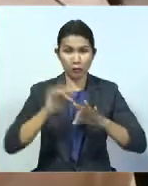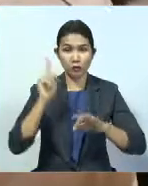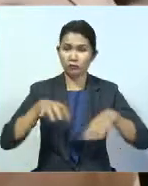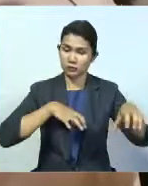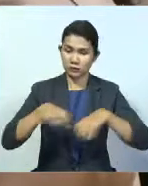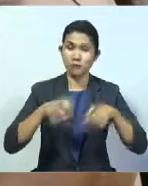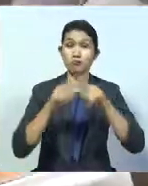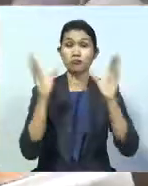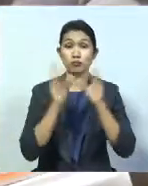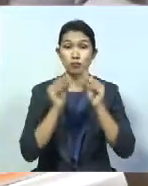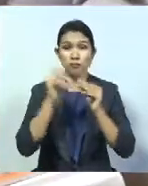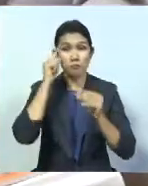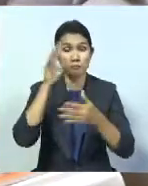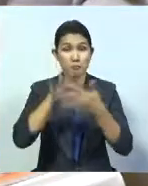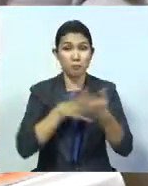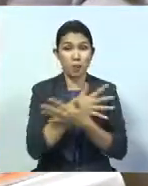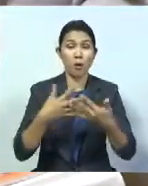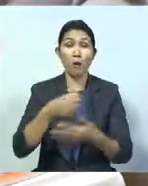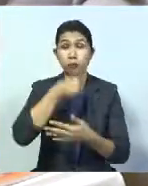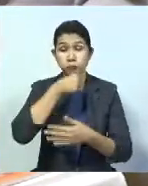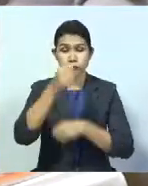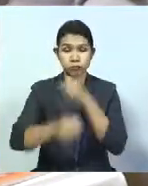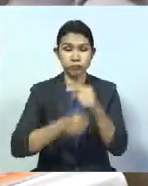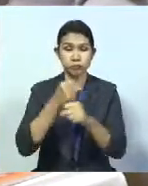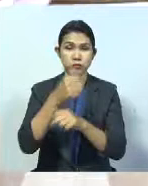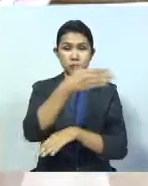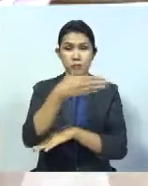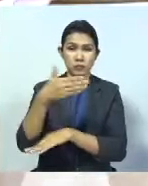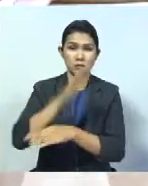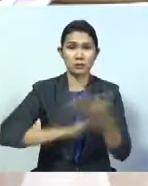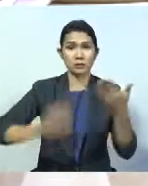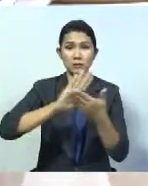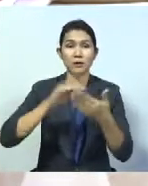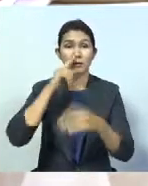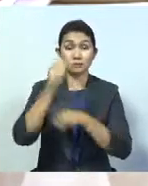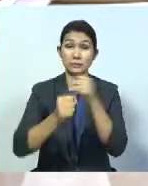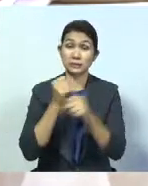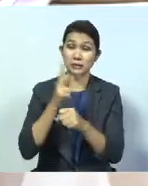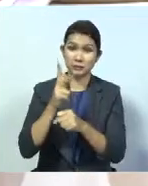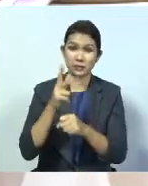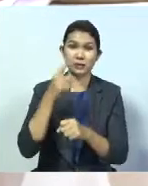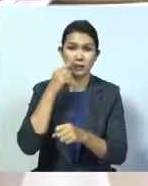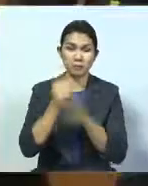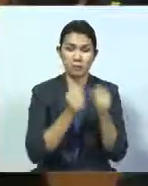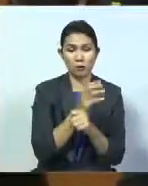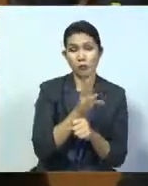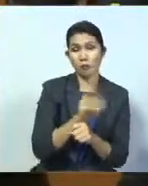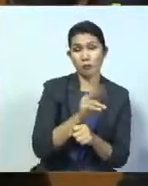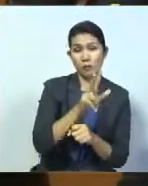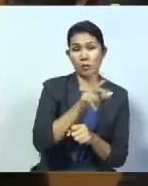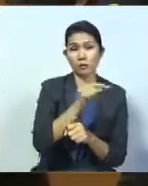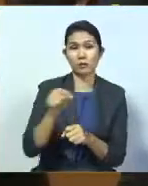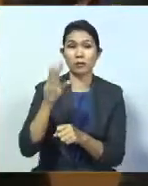จัดการประชุมเพื่อจัดทำแผนผู้สูงอายุแห่งชาติฉบับที่2ระยะ3ปีพุทธศักราช2563